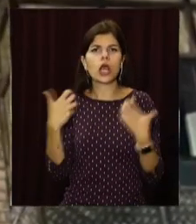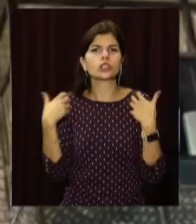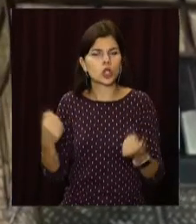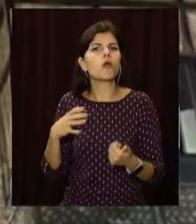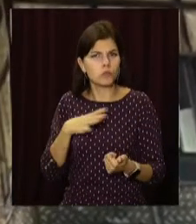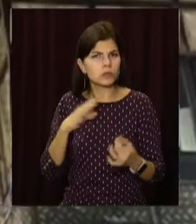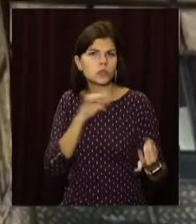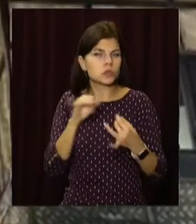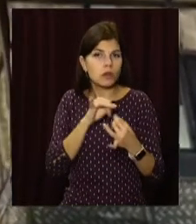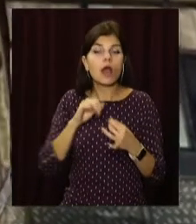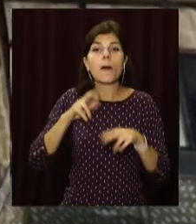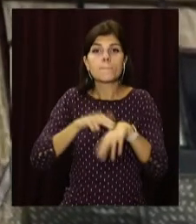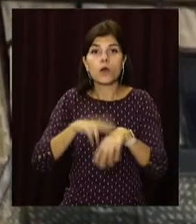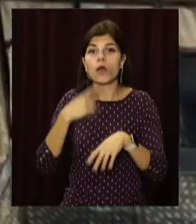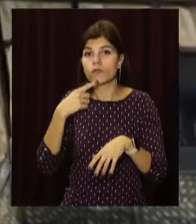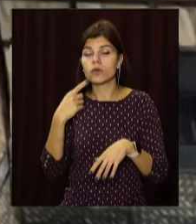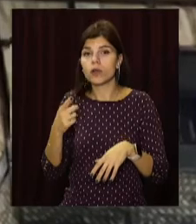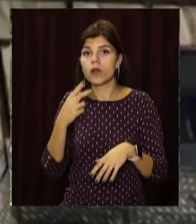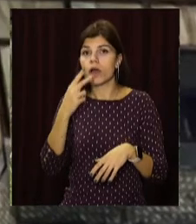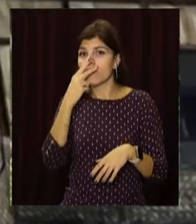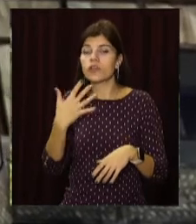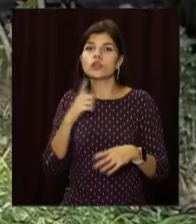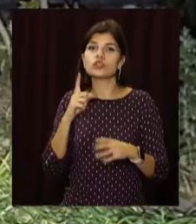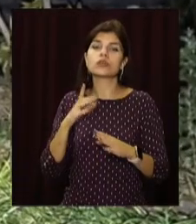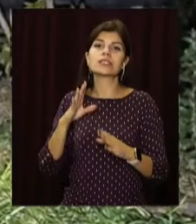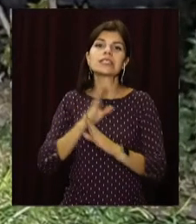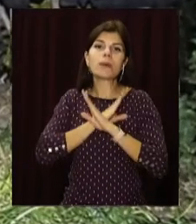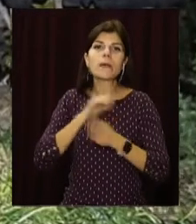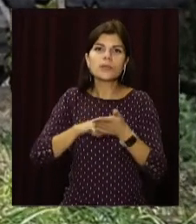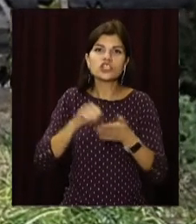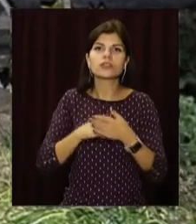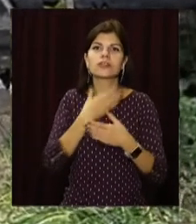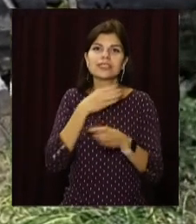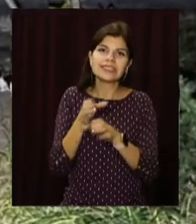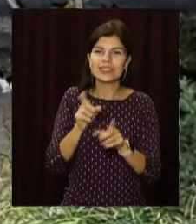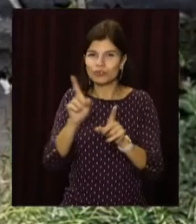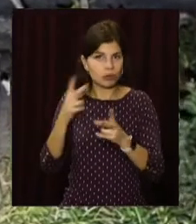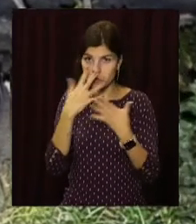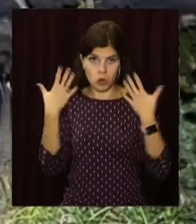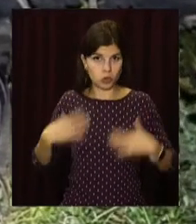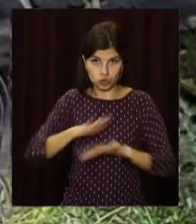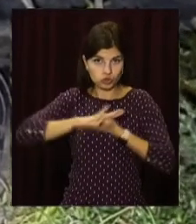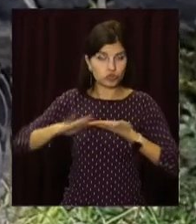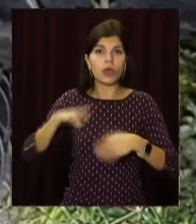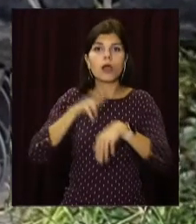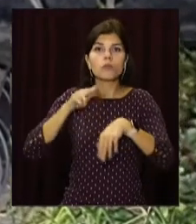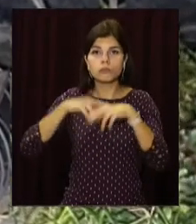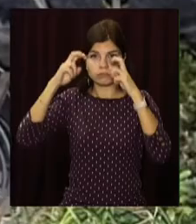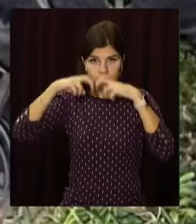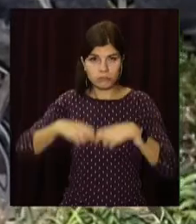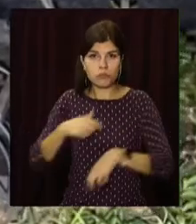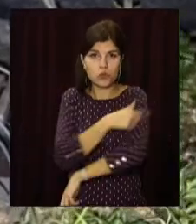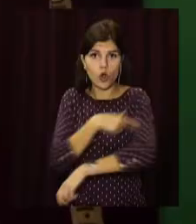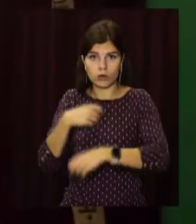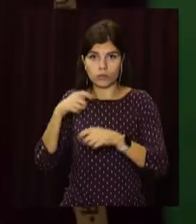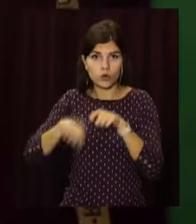на здоров'я. У поліції, кажуть, видимих ознак насильницької смерті немає. Тіло загиблого направили на суд. Судово-медичну